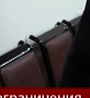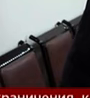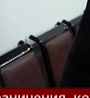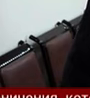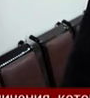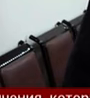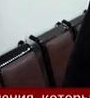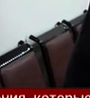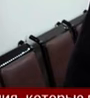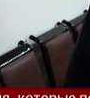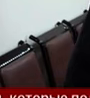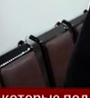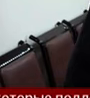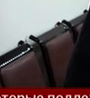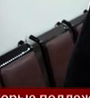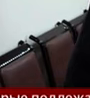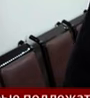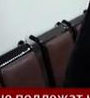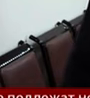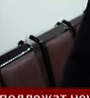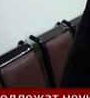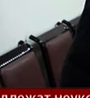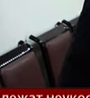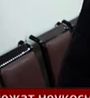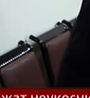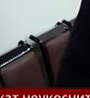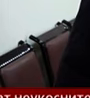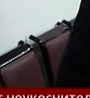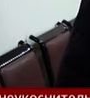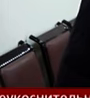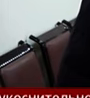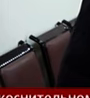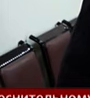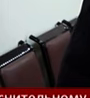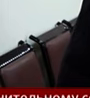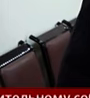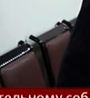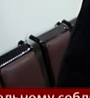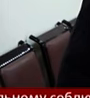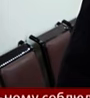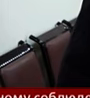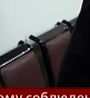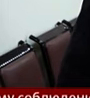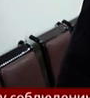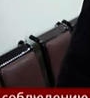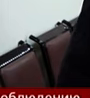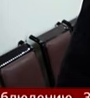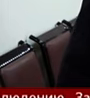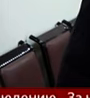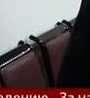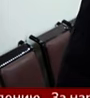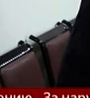надо в спокойной, взвешенной обстановке. Мы имеем много примеров, в том числе на